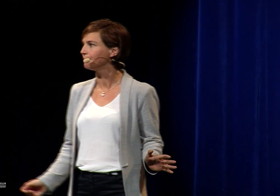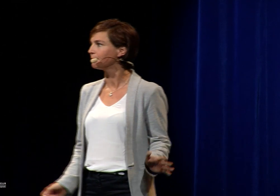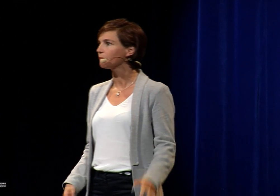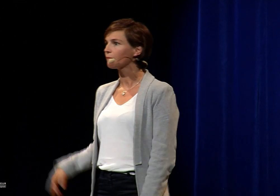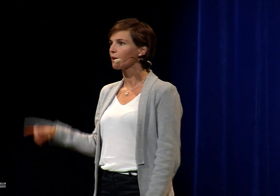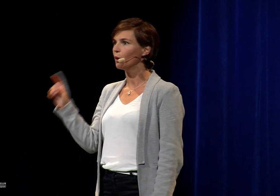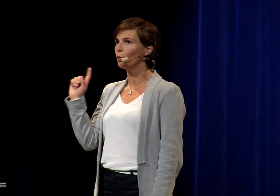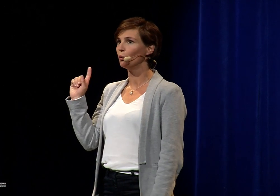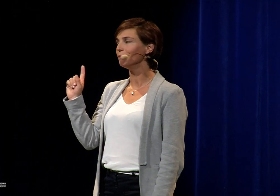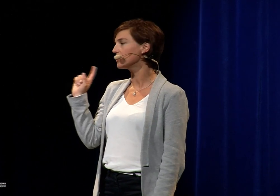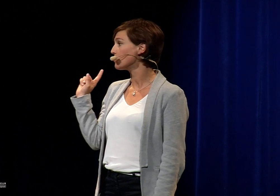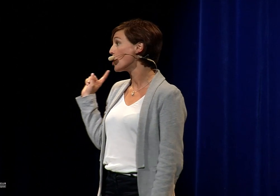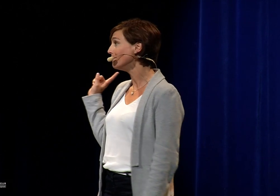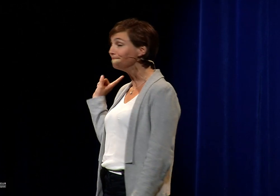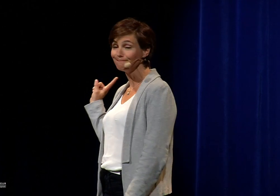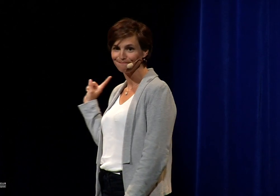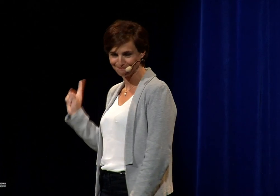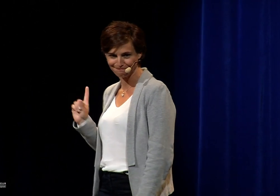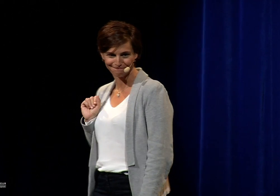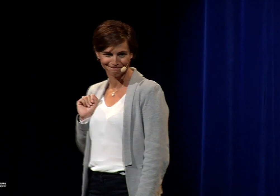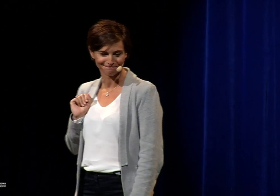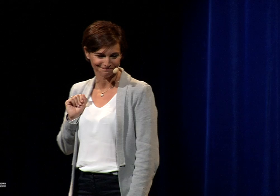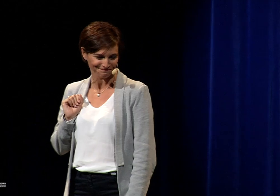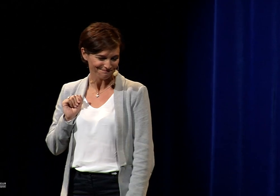là? C'est moi.